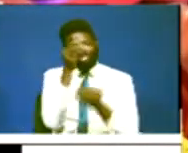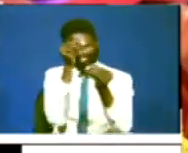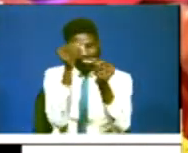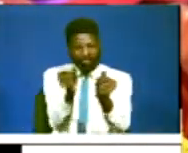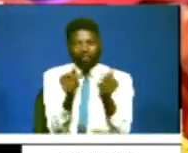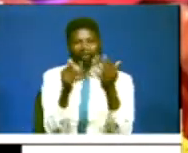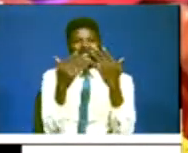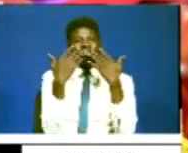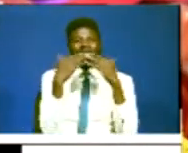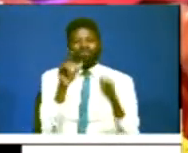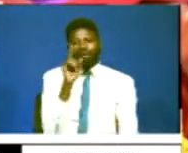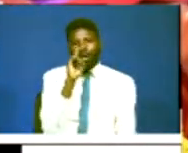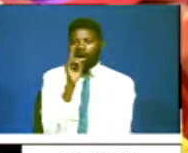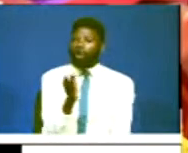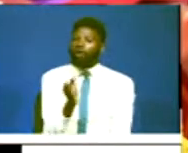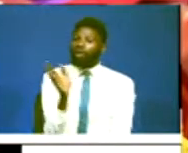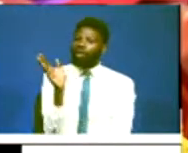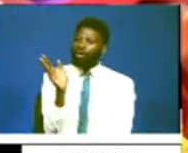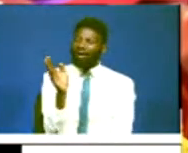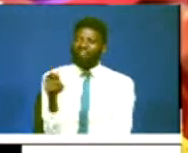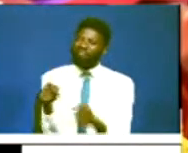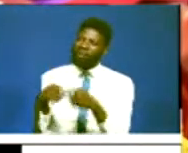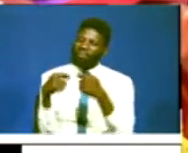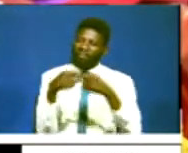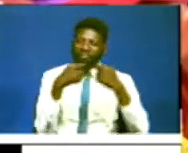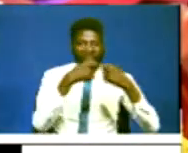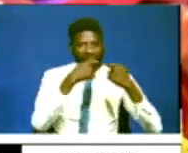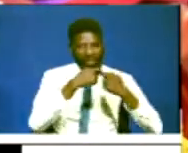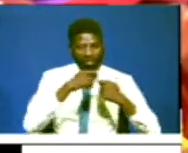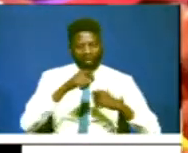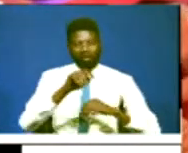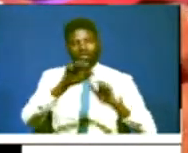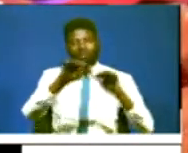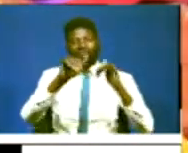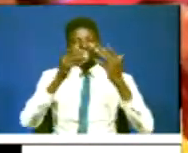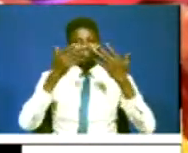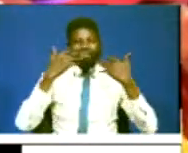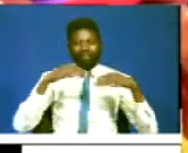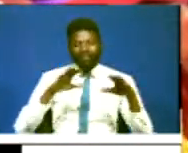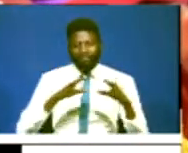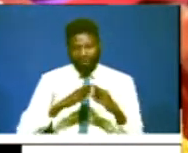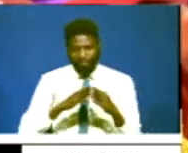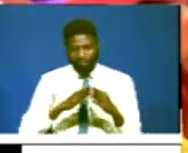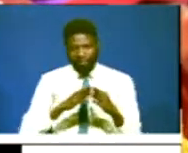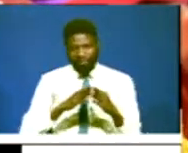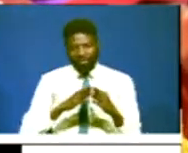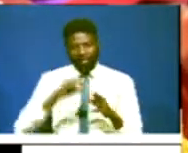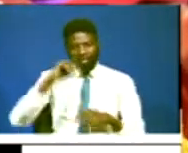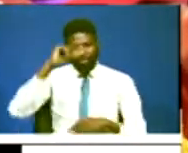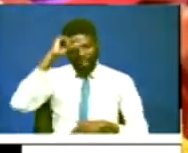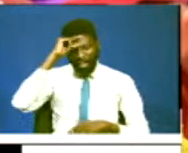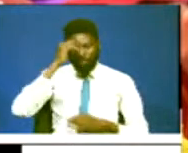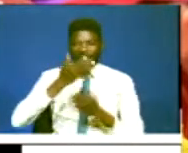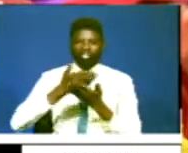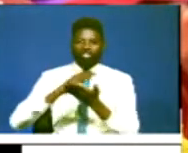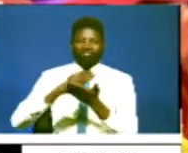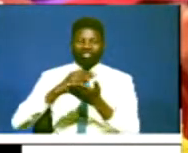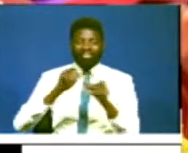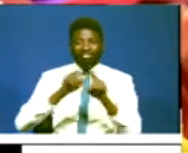Ukaenda nyumbani. Ukaleta shida, ukaitwa. Ukakuja through nusu mkate, ukatatisa